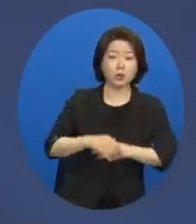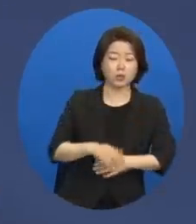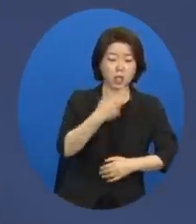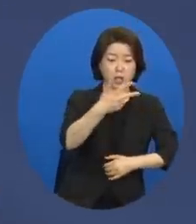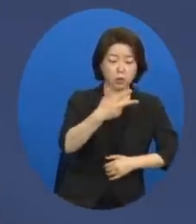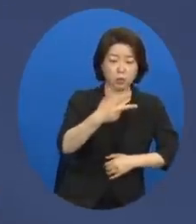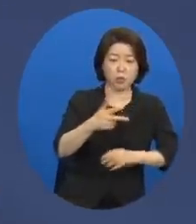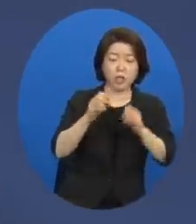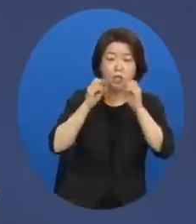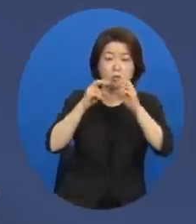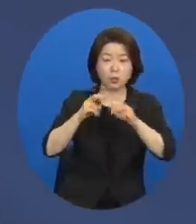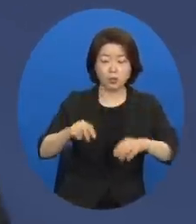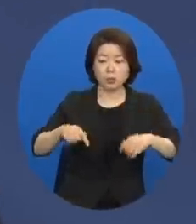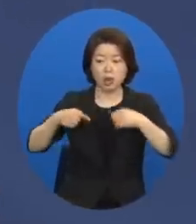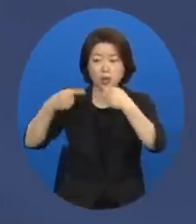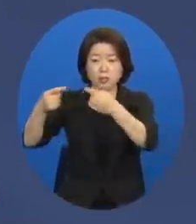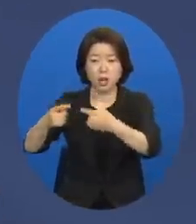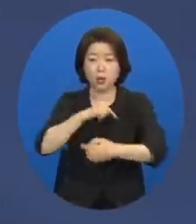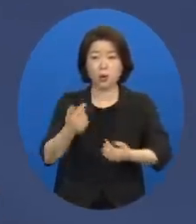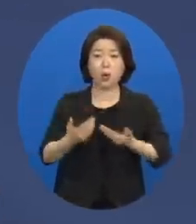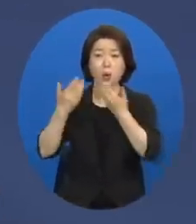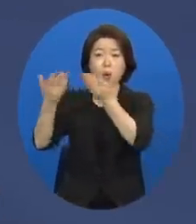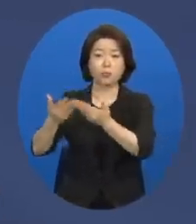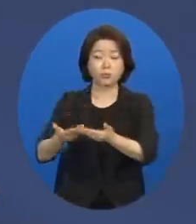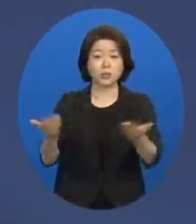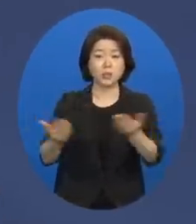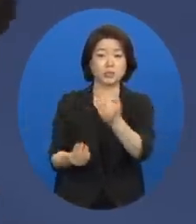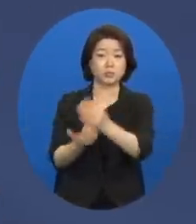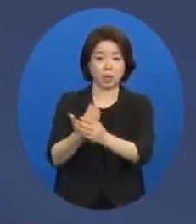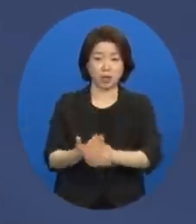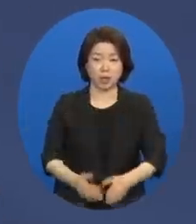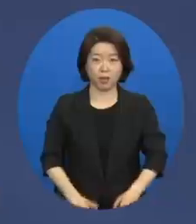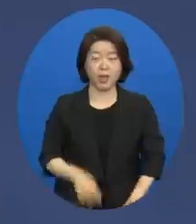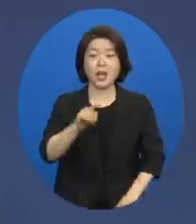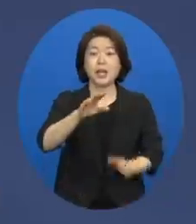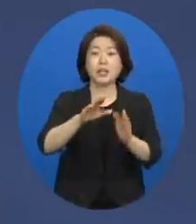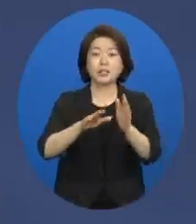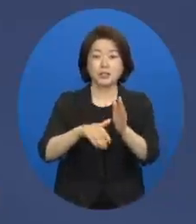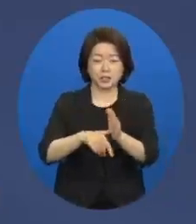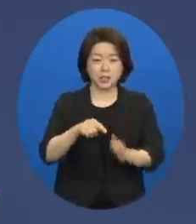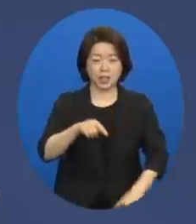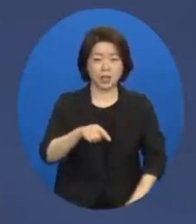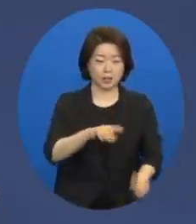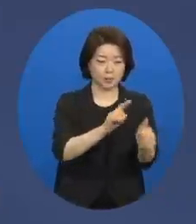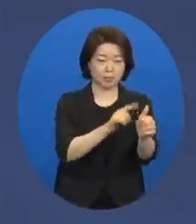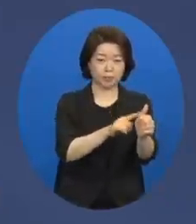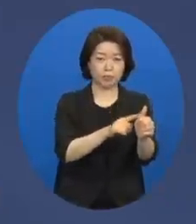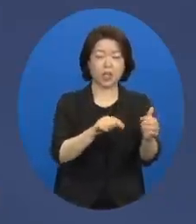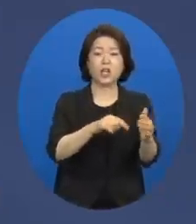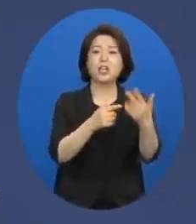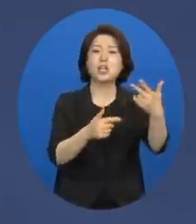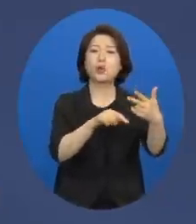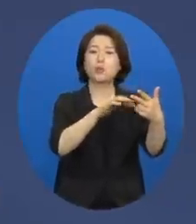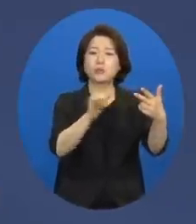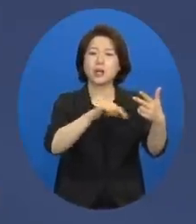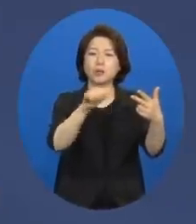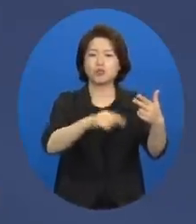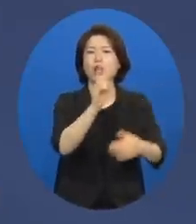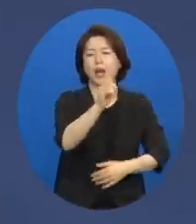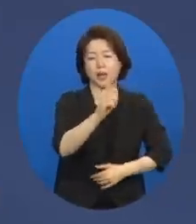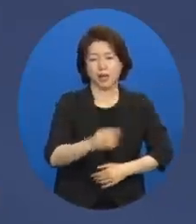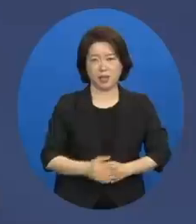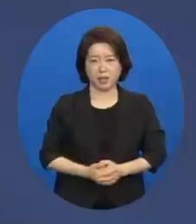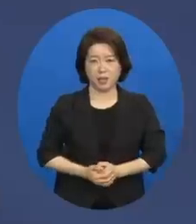전부 한꺼번에 헌신하고 가는 사건이 일어났습니다. 그때 이 찰스 스터드가 거기에 중 한 사람이에요. 그때